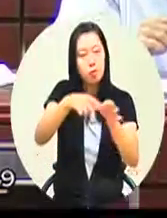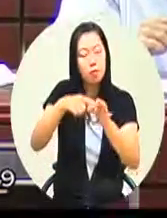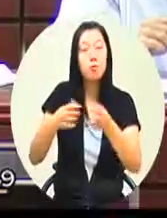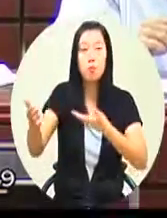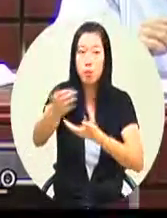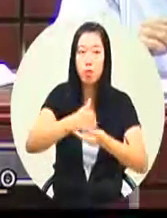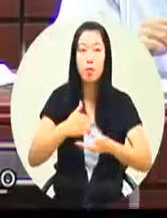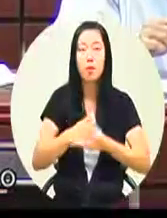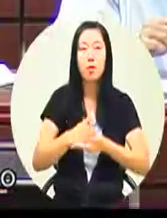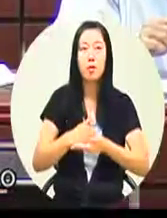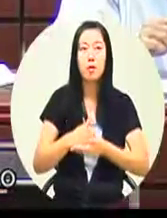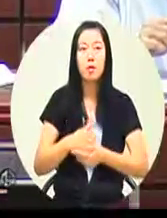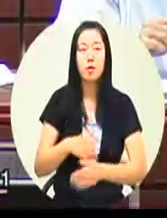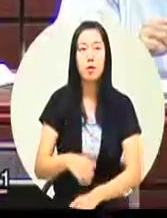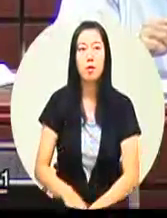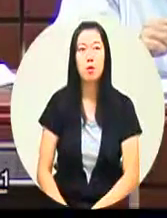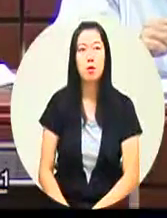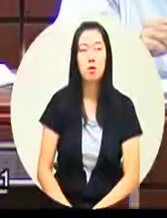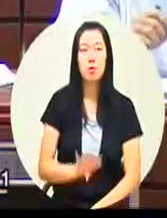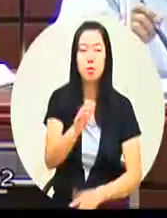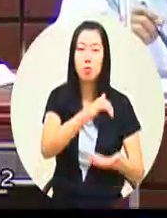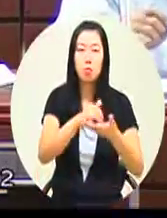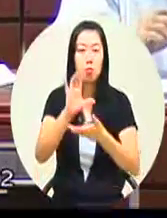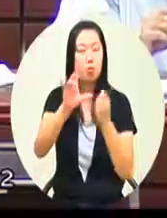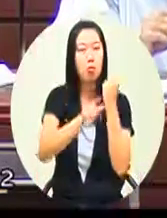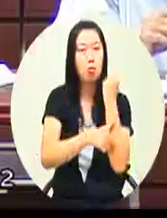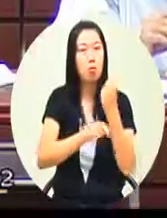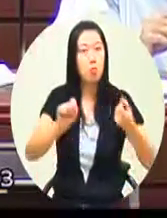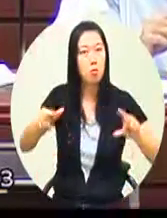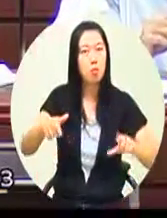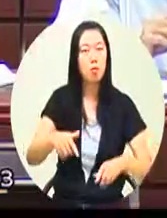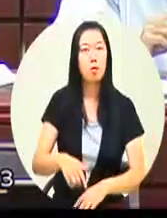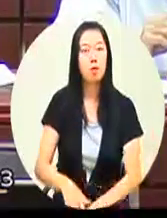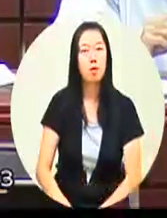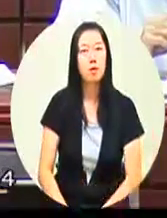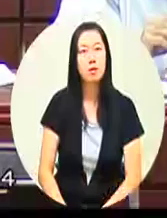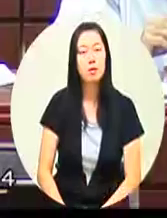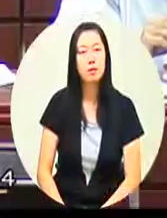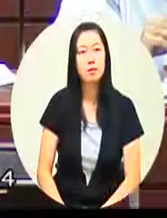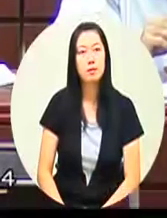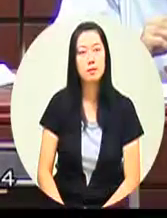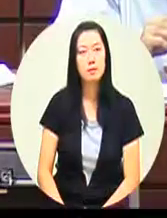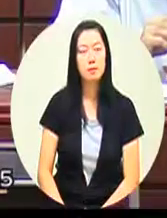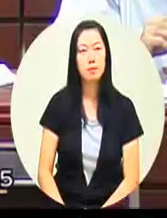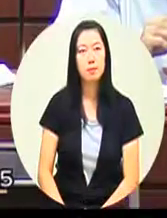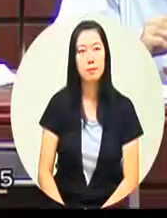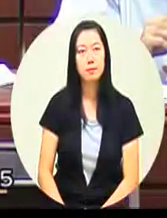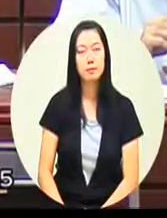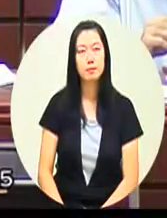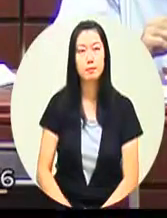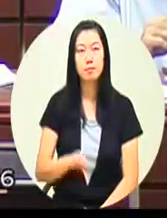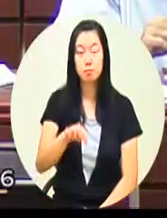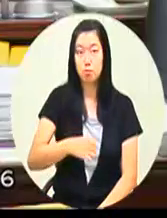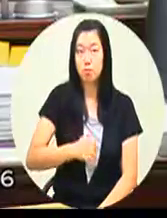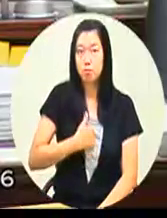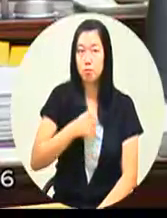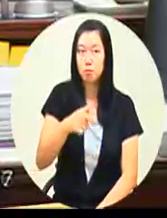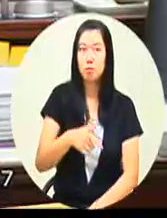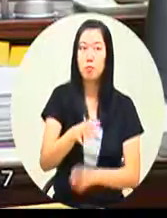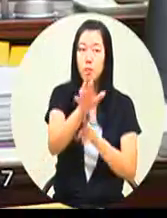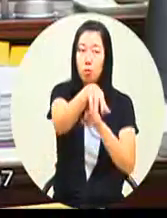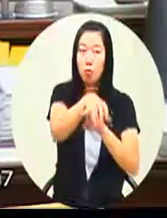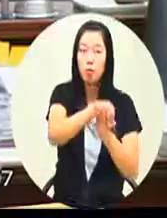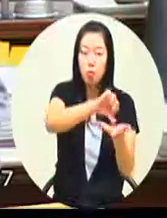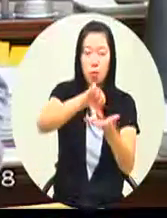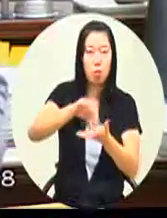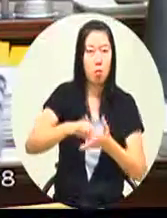然这损害的已经就是说有些计算方式不是在说我在采果期嘛。 对啊 、嗯 哦。所以这个实际的农损哦，